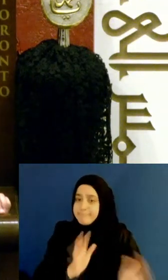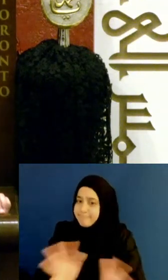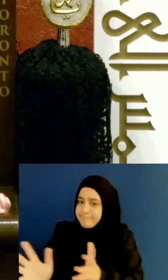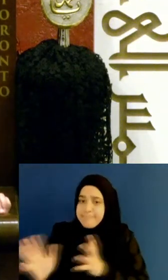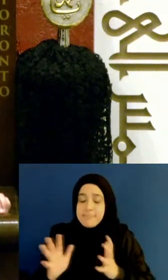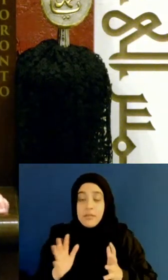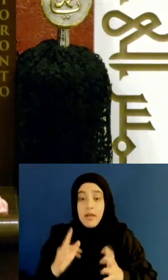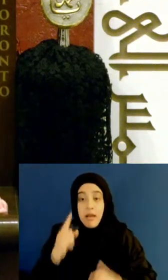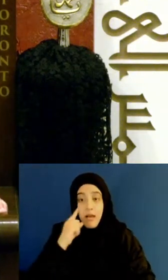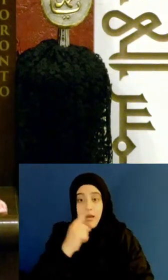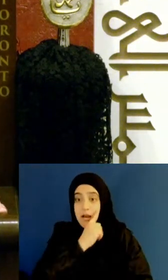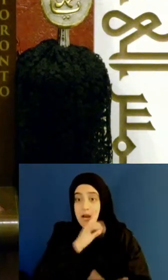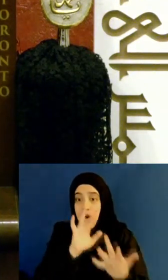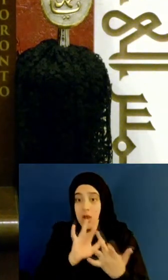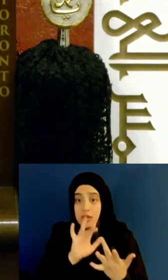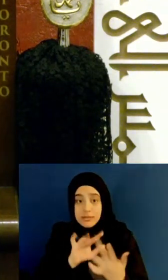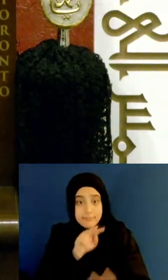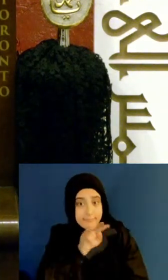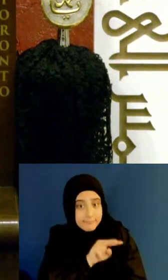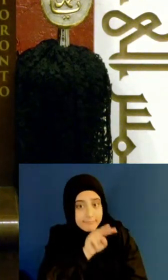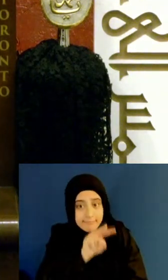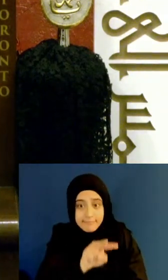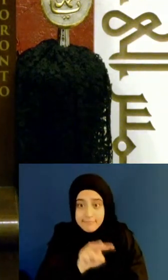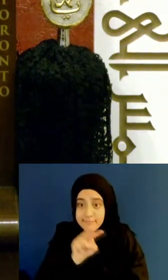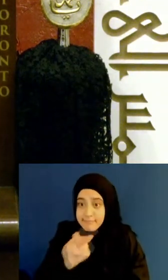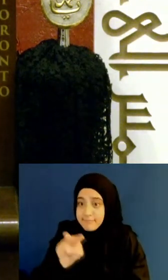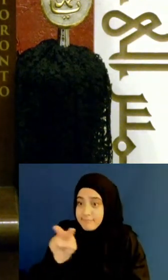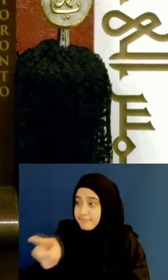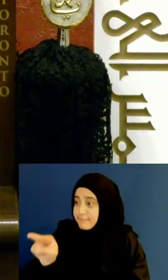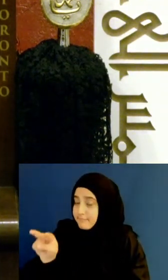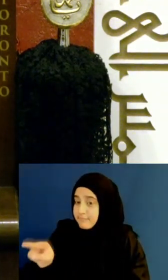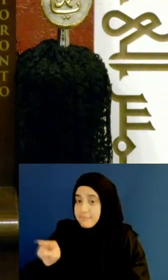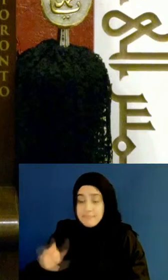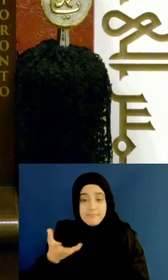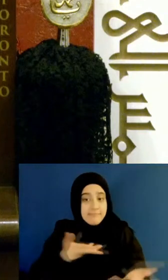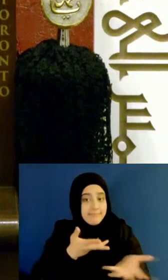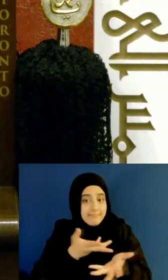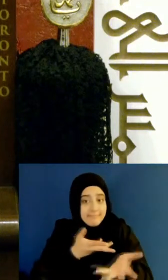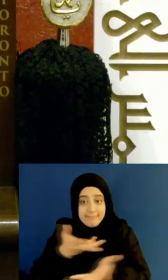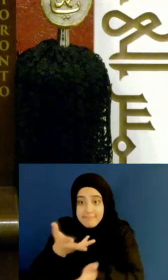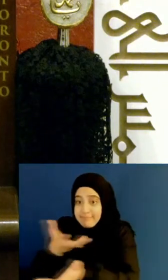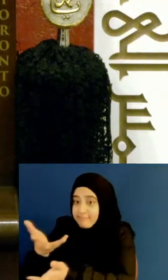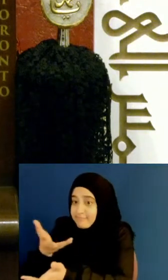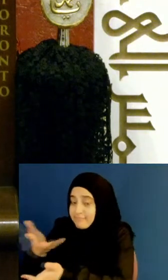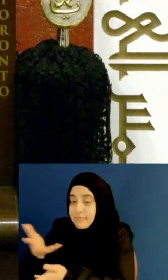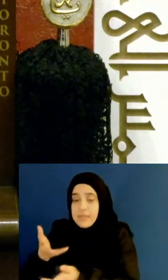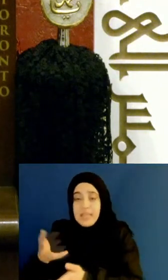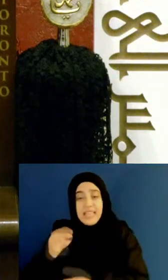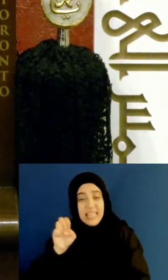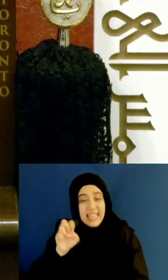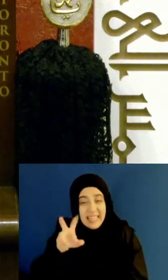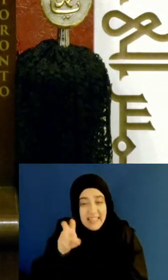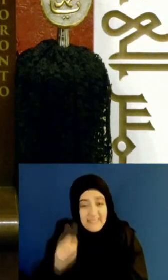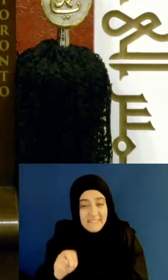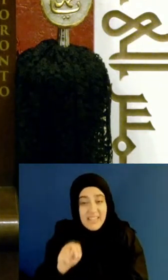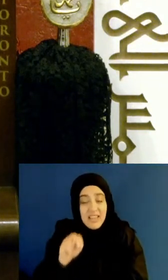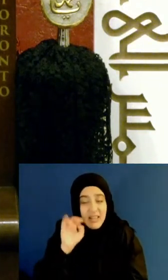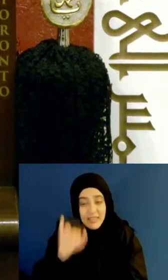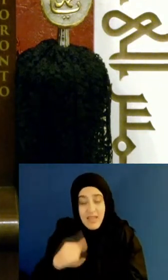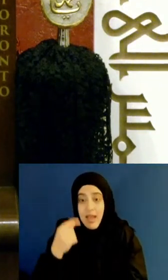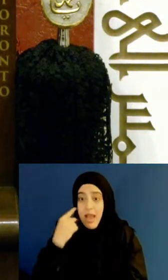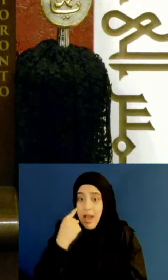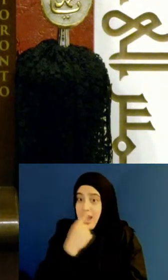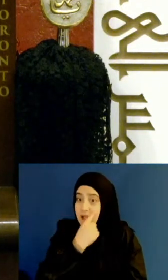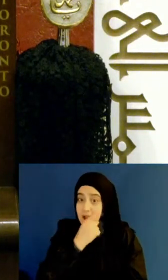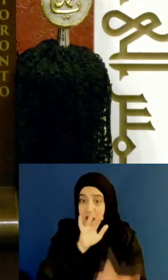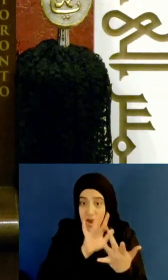person sitting in the halaqa, وَمَا أَرْسَلْنَاكَ إِلَّا رَحْمَةً لِلْعَالَمِينَ, even the amount of eye contact